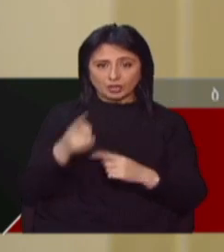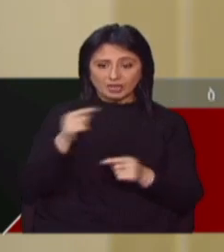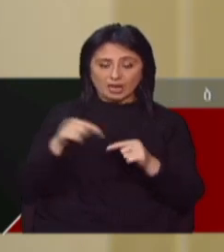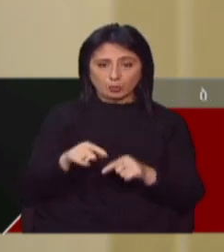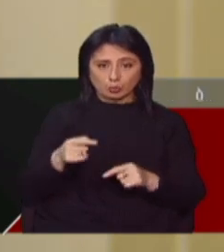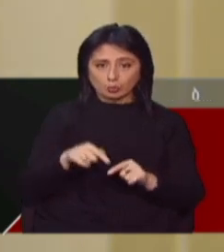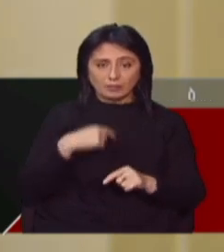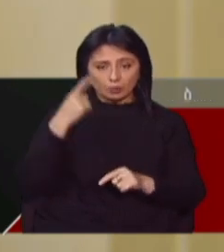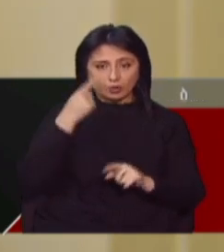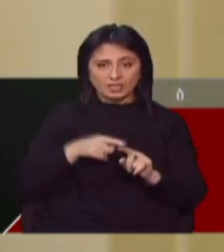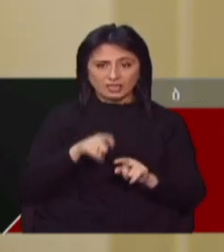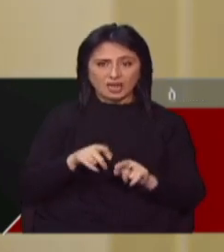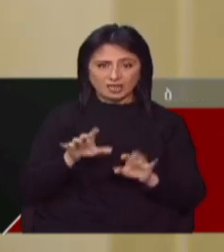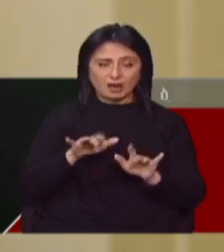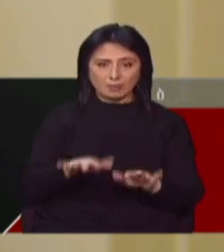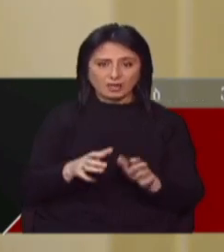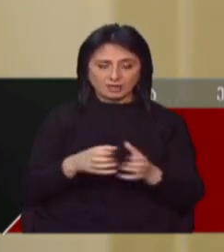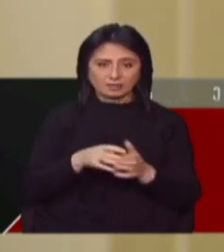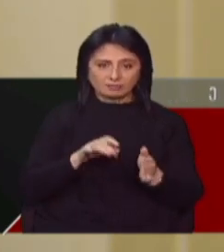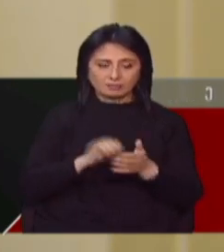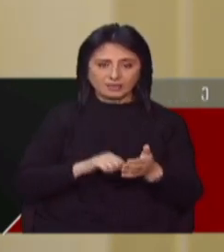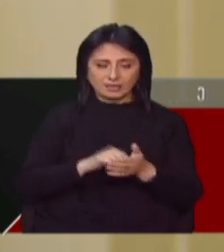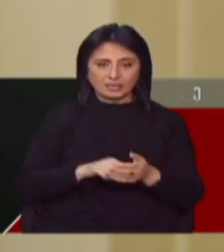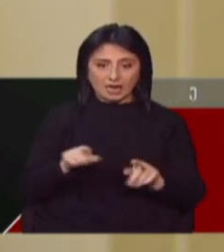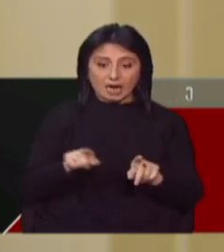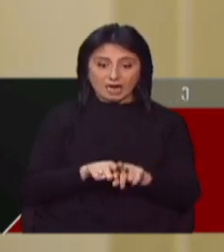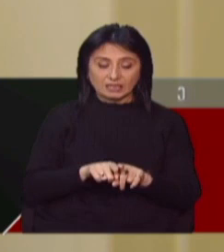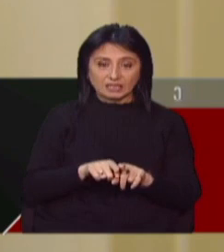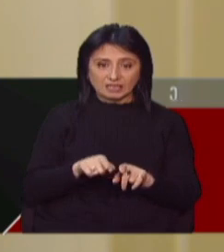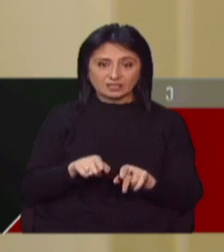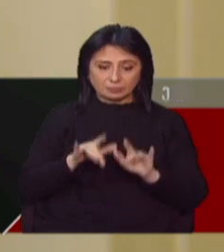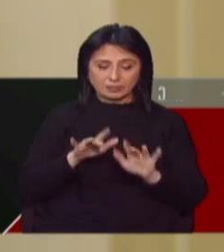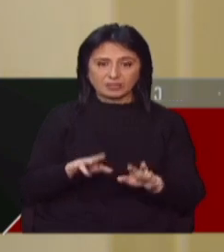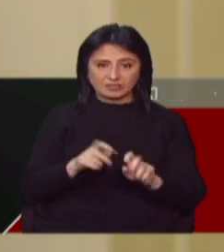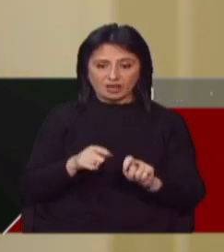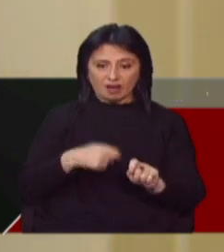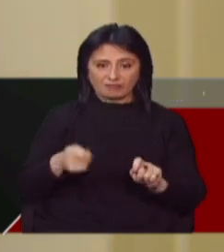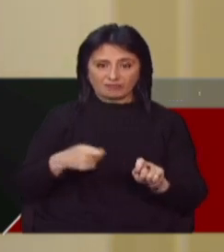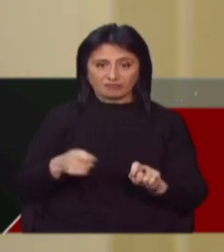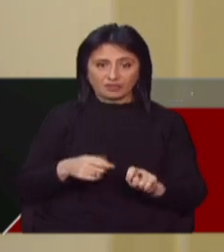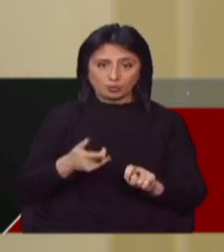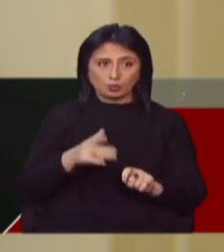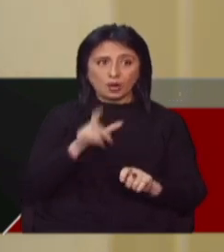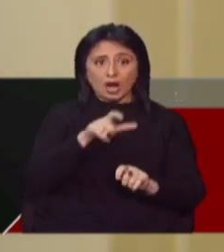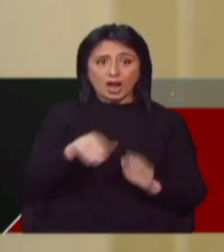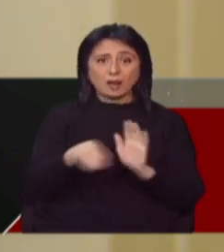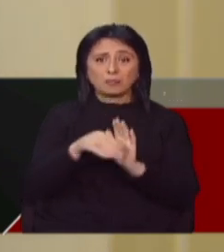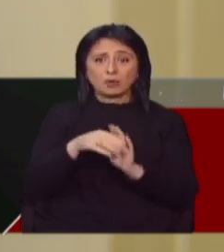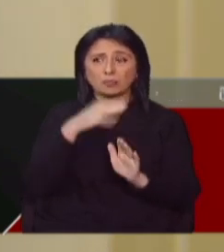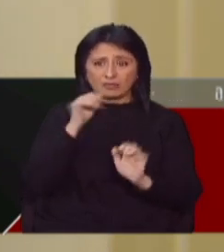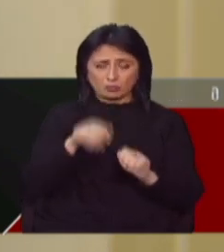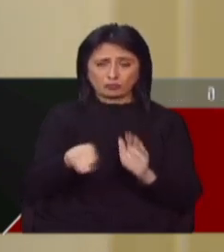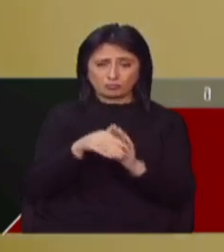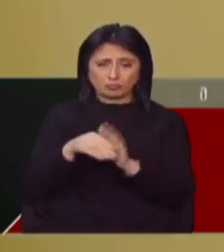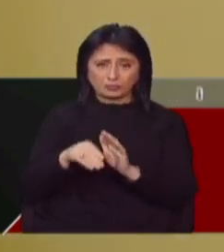დაიბრუნონ უკან. მე მგონია, რომ ეს არის ამ კამპანიის მიზეზი, რომ ასე დორედ მიმდინარეობს, თორე აქამდე მოსასყიდი ხალხის მეტი რა იყო, რომ